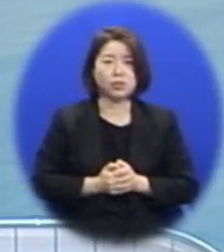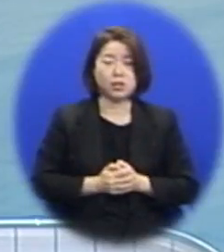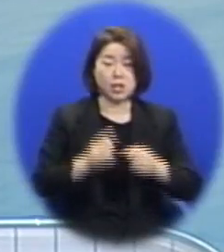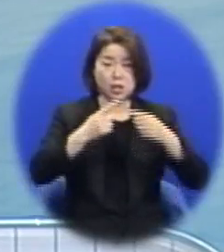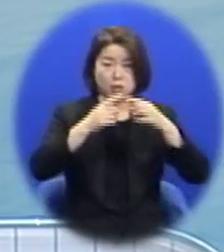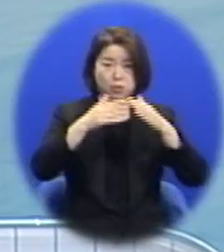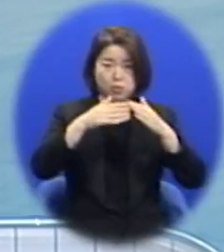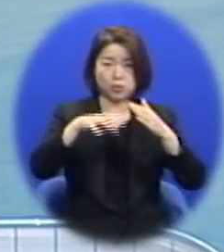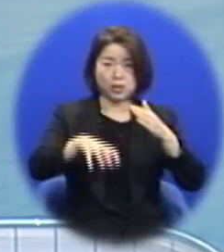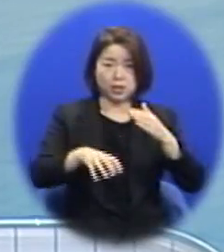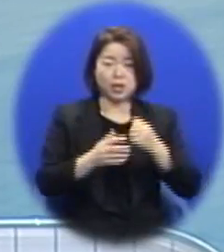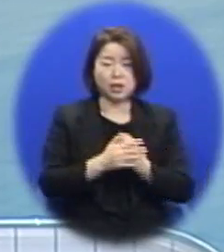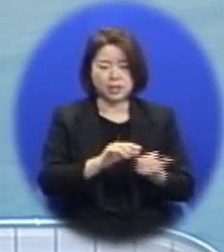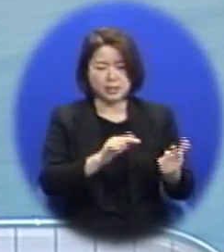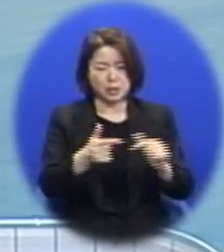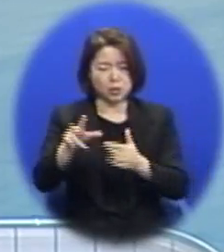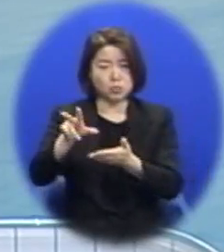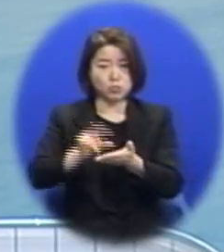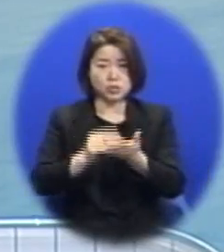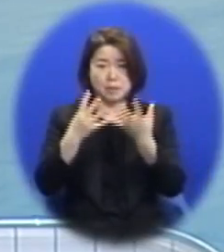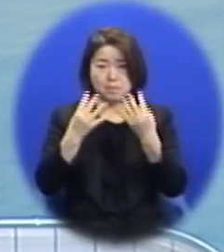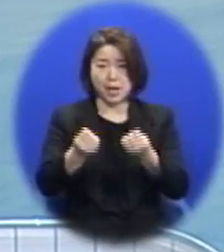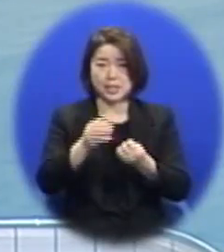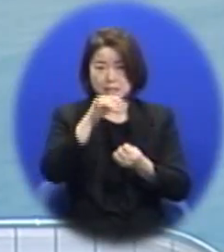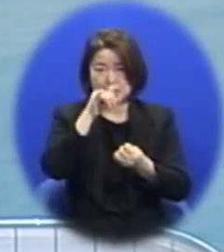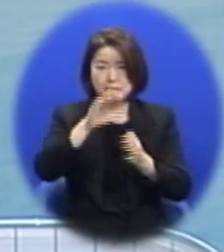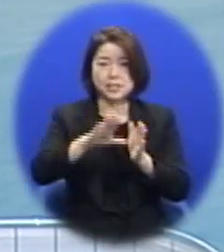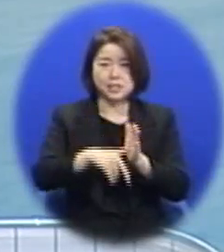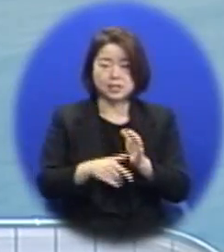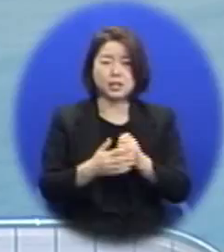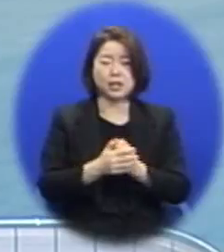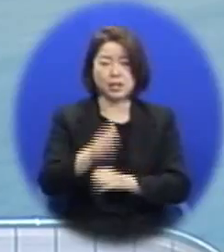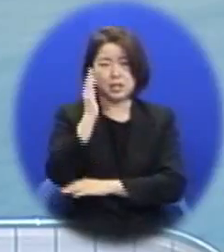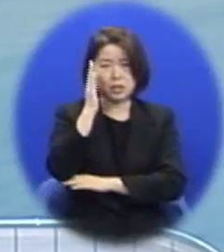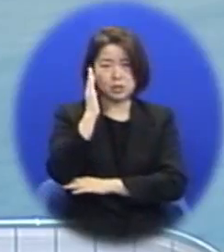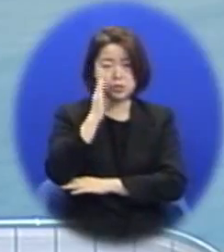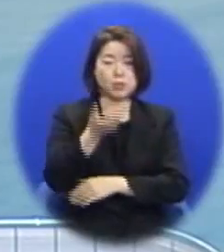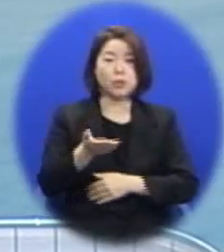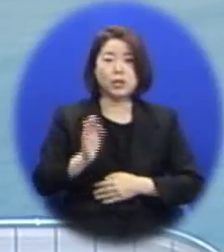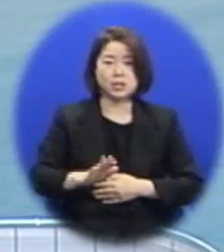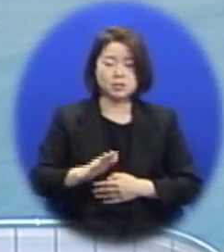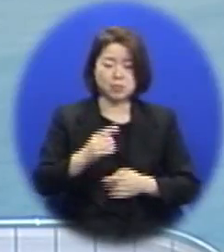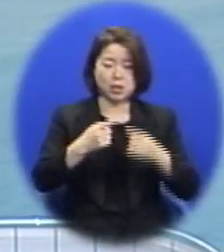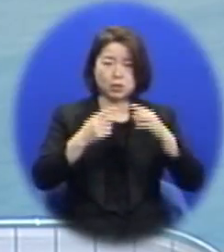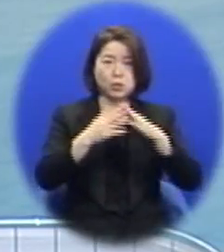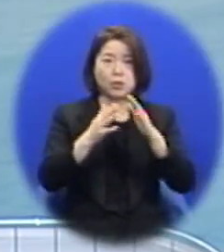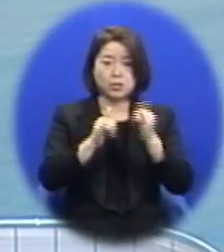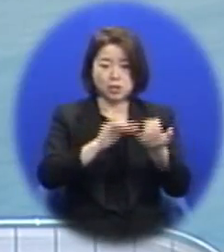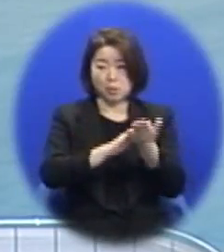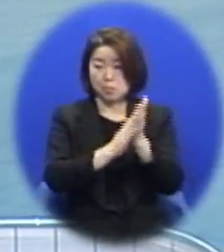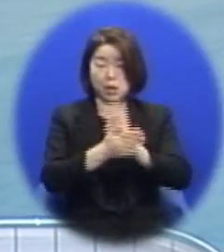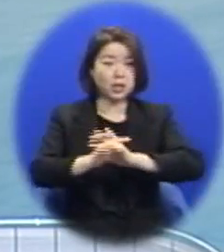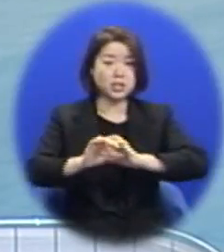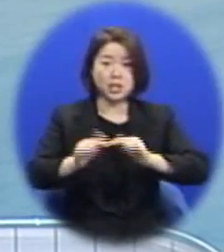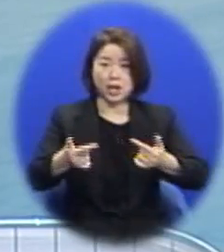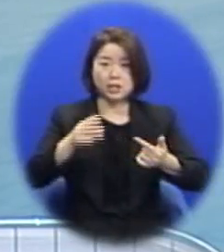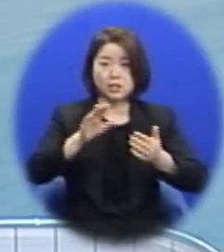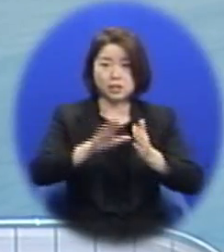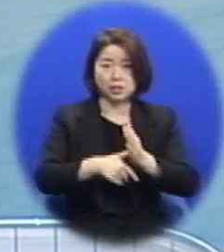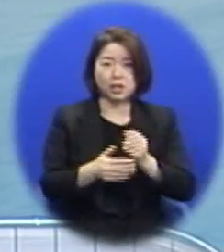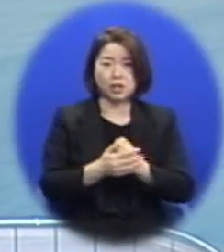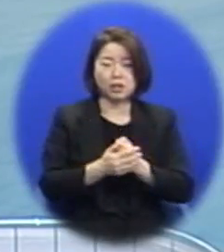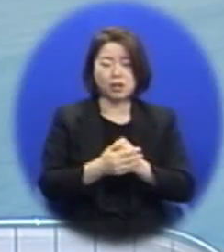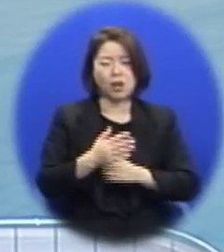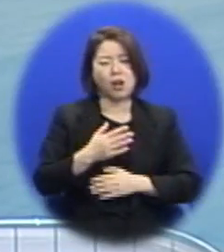교회가 여러 가지 문제가 많이 있을 때, 그렇게 설교하는데도 교인들은 변화가 없을 때, 아, 목사인